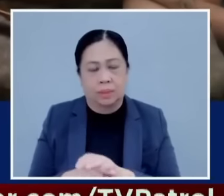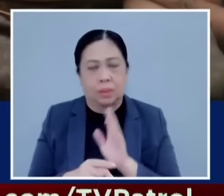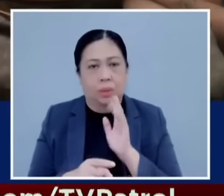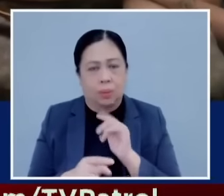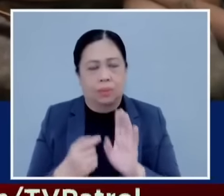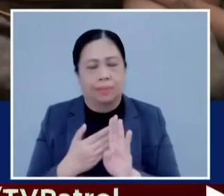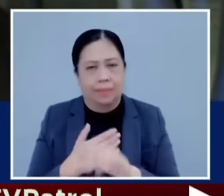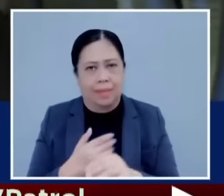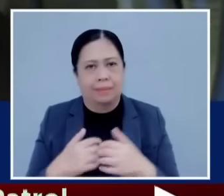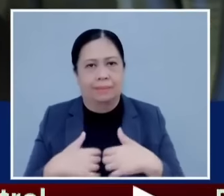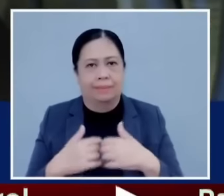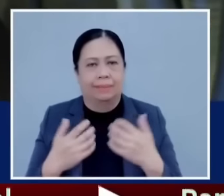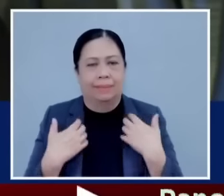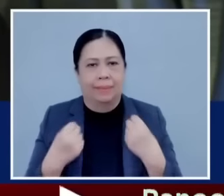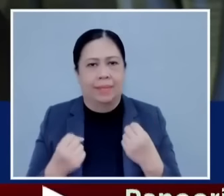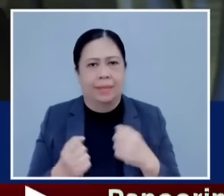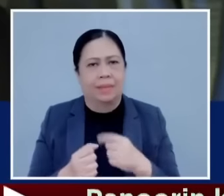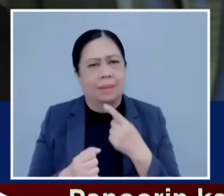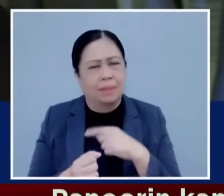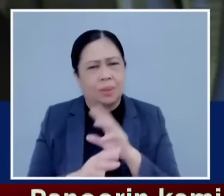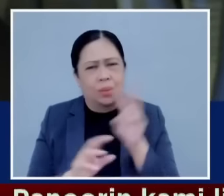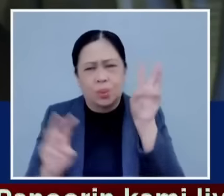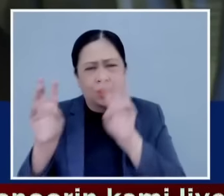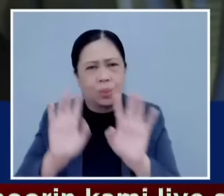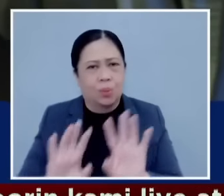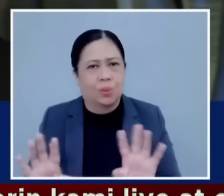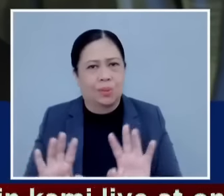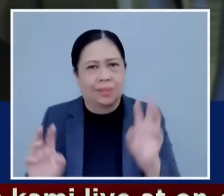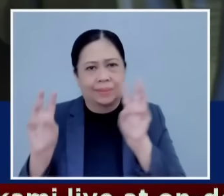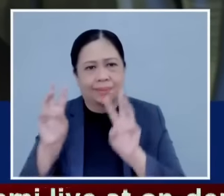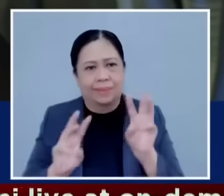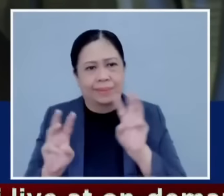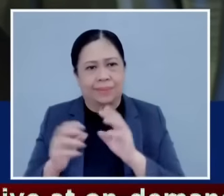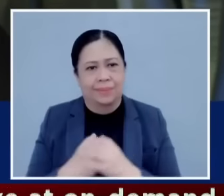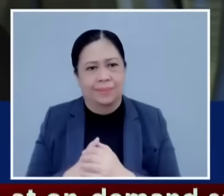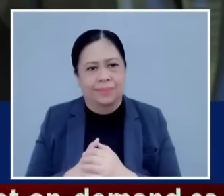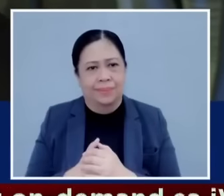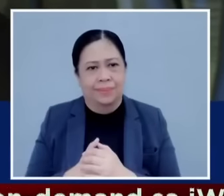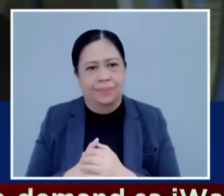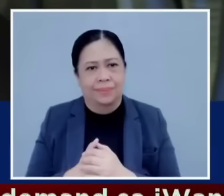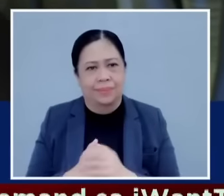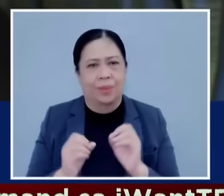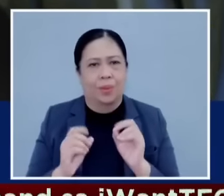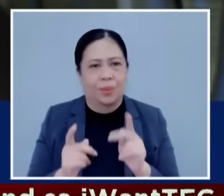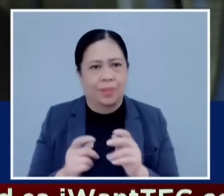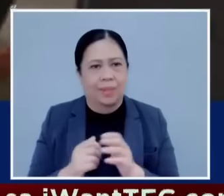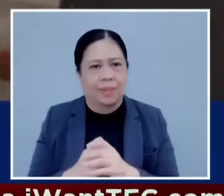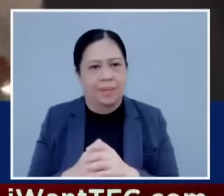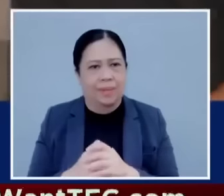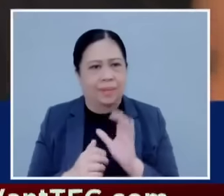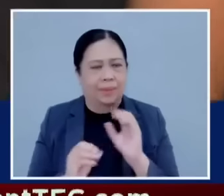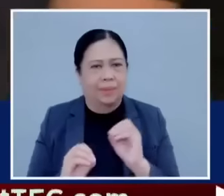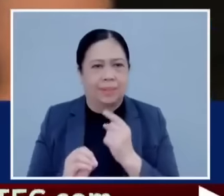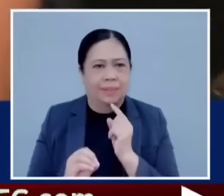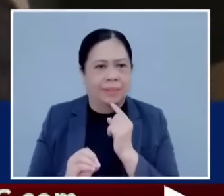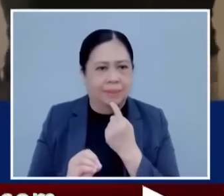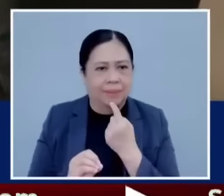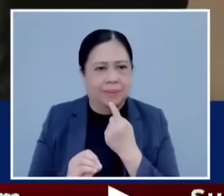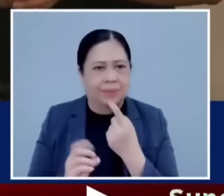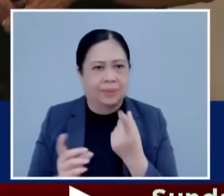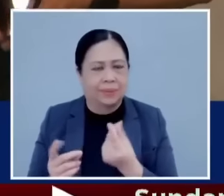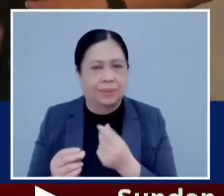makaka-recover siya agad. Please don't worry, huwag kayong mag-alala. Okay naman, nothing serious. Sisimula ni Mega